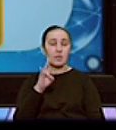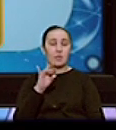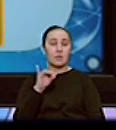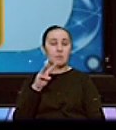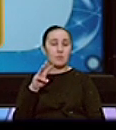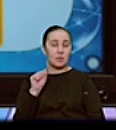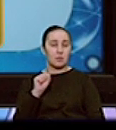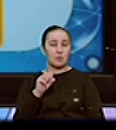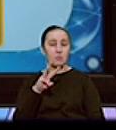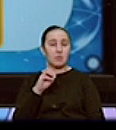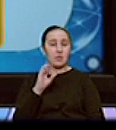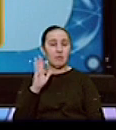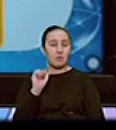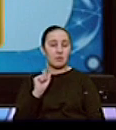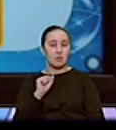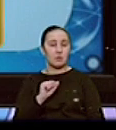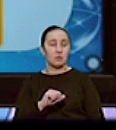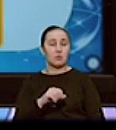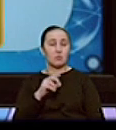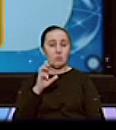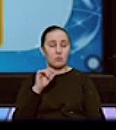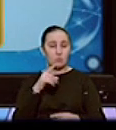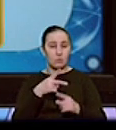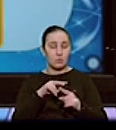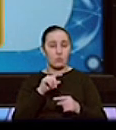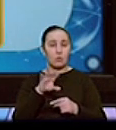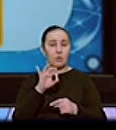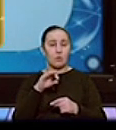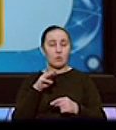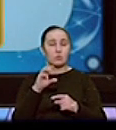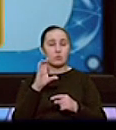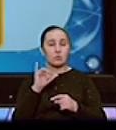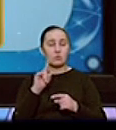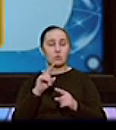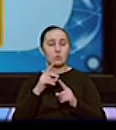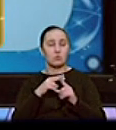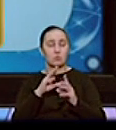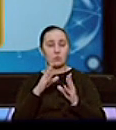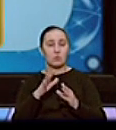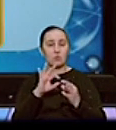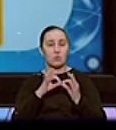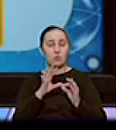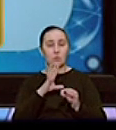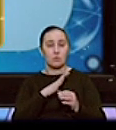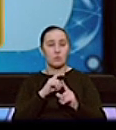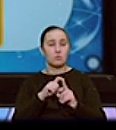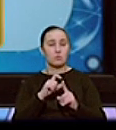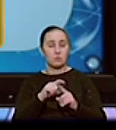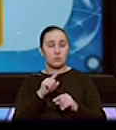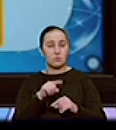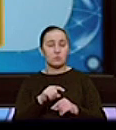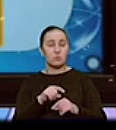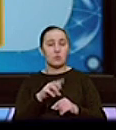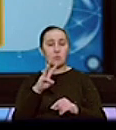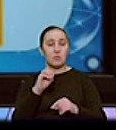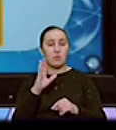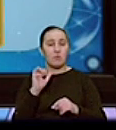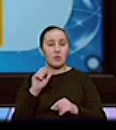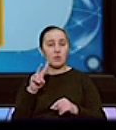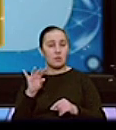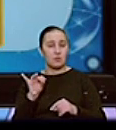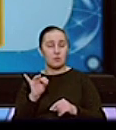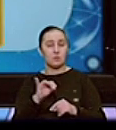Nima? Meva bu ot so'z turkumiga oid bo'lgan so'z.